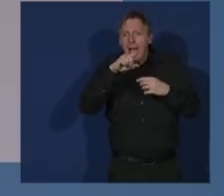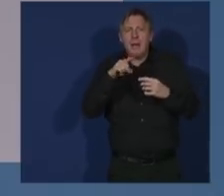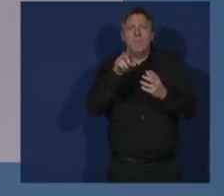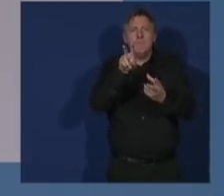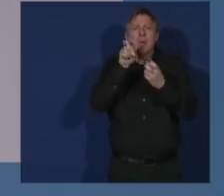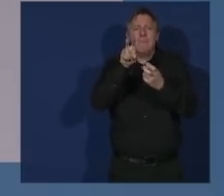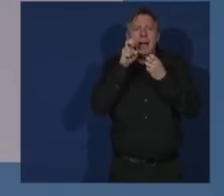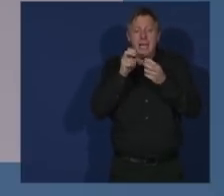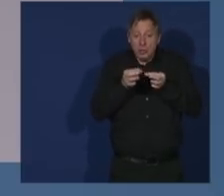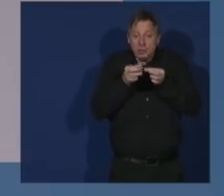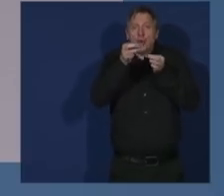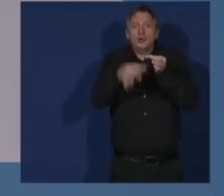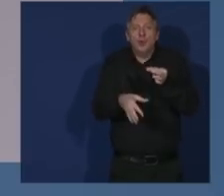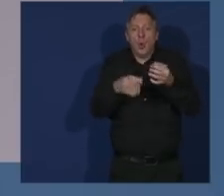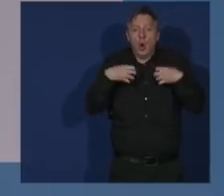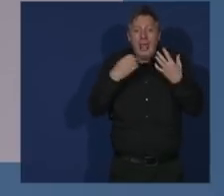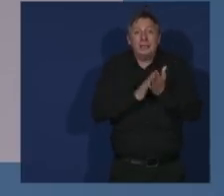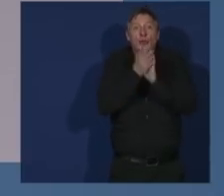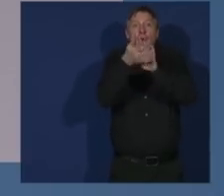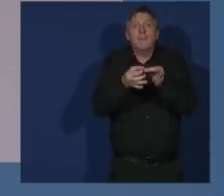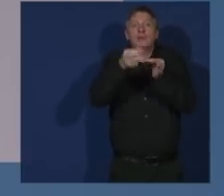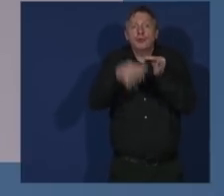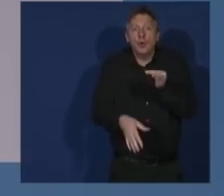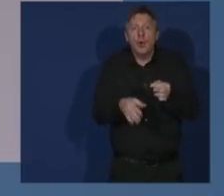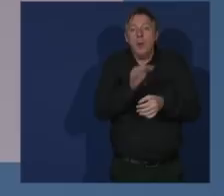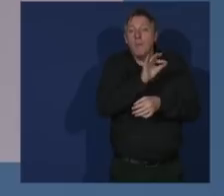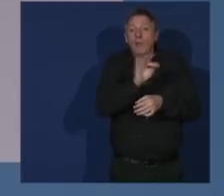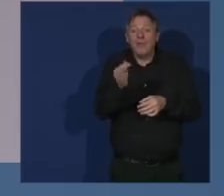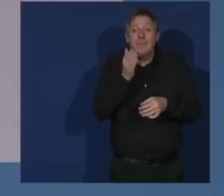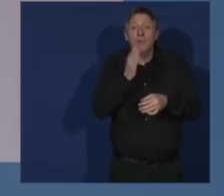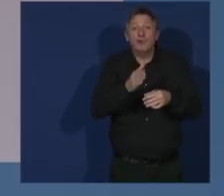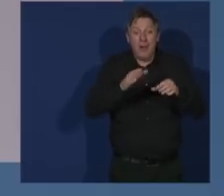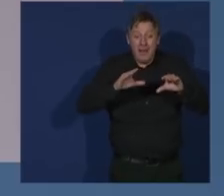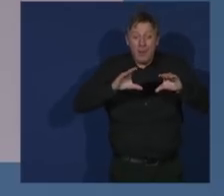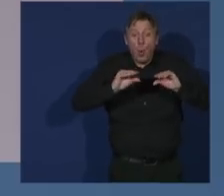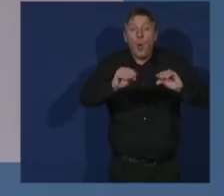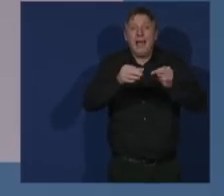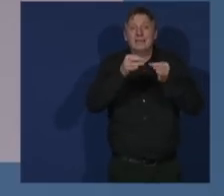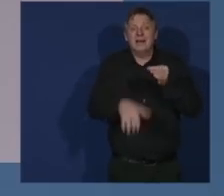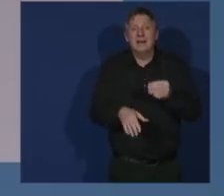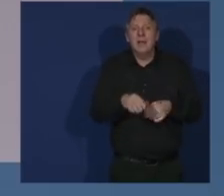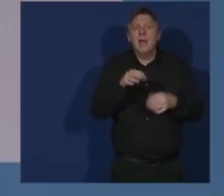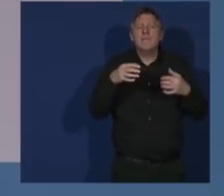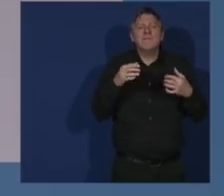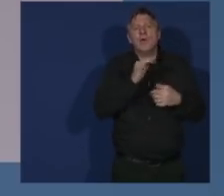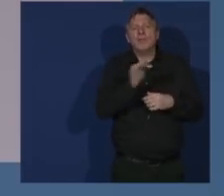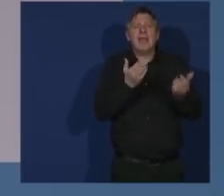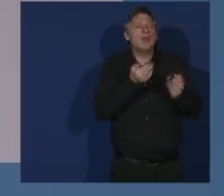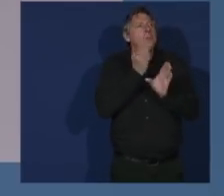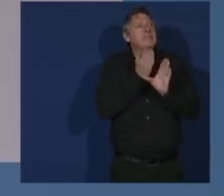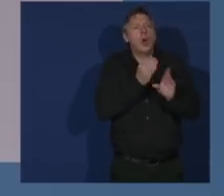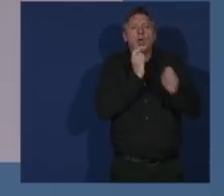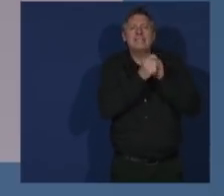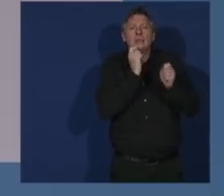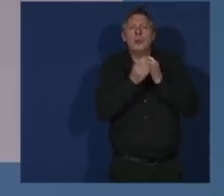des réponses concrètes aux Français. C'est ça qu'ils attendent. Ils n'attendent pas un psychologue, ils attendent un médecin pour régler leurs